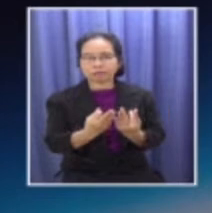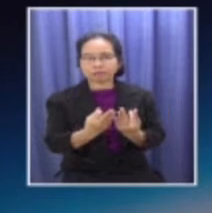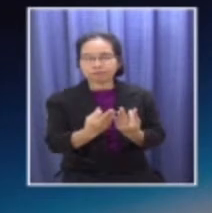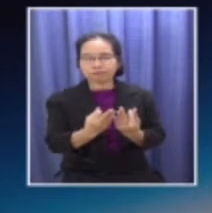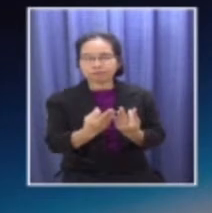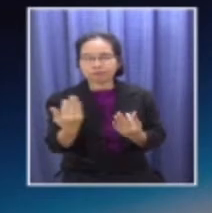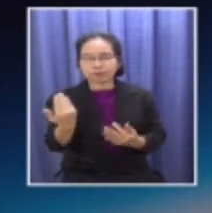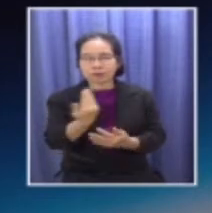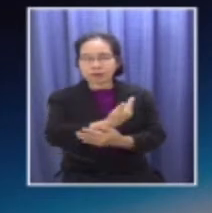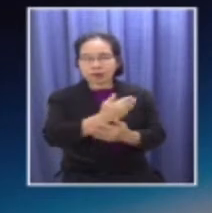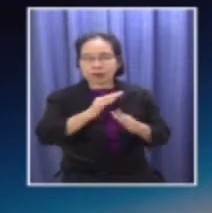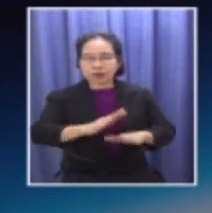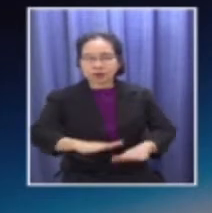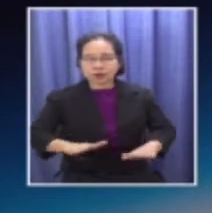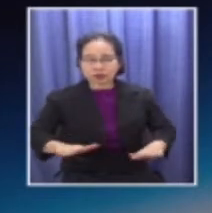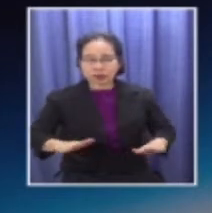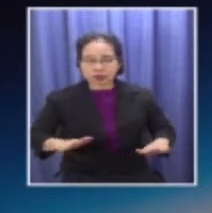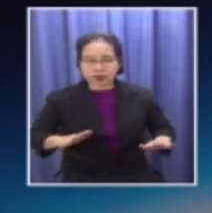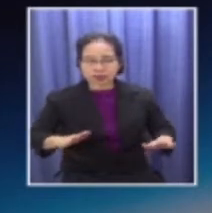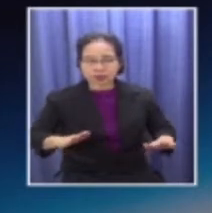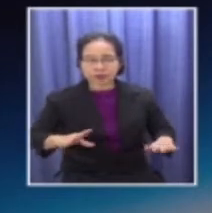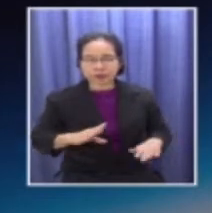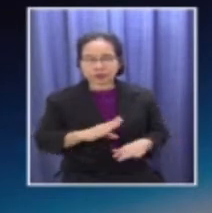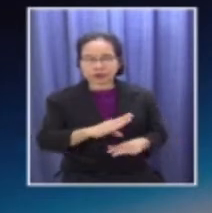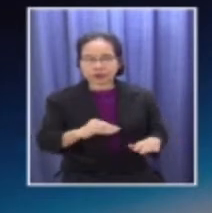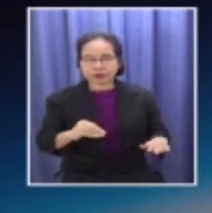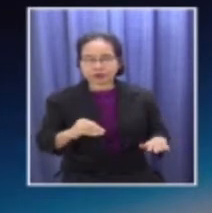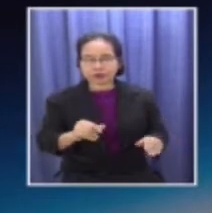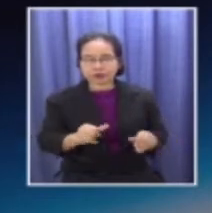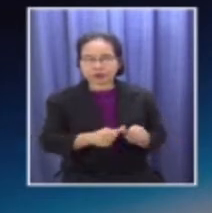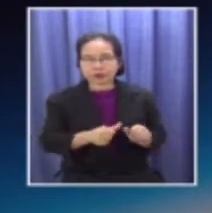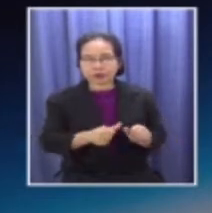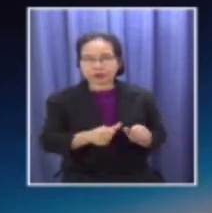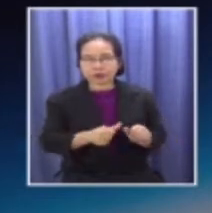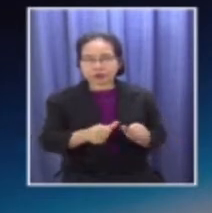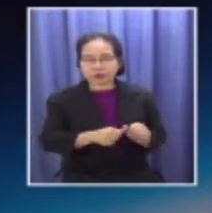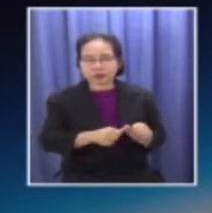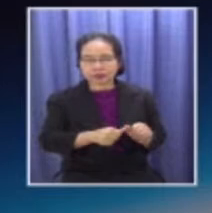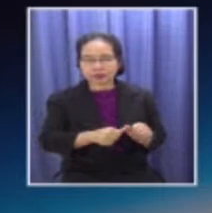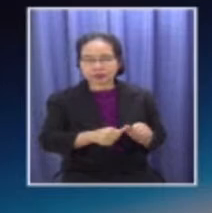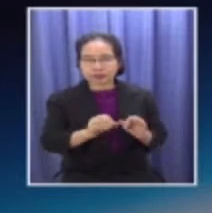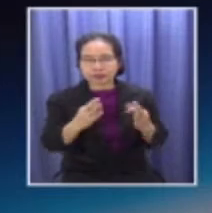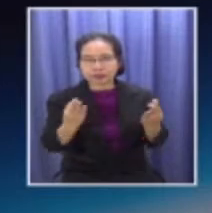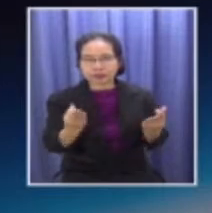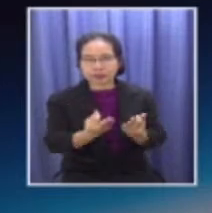Na yɛtumi asom wo. Yɛsrɛ wo sɛ ka yɛn abusua biara